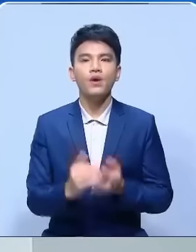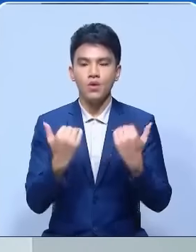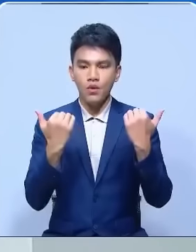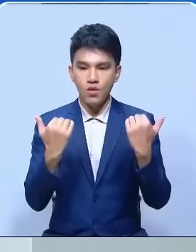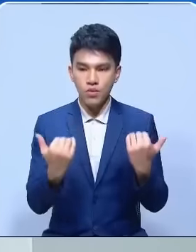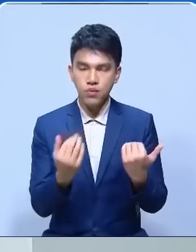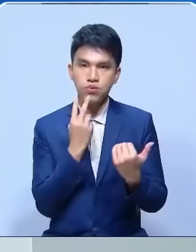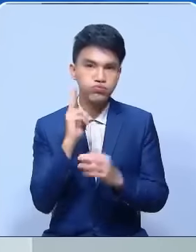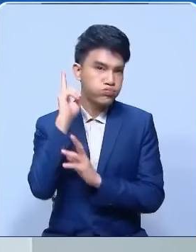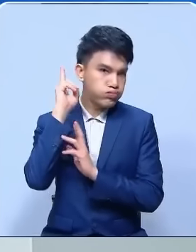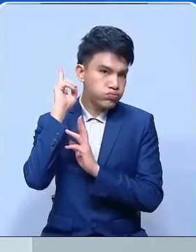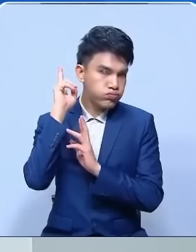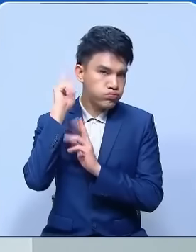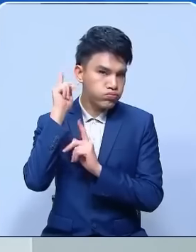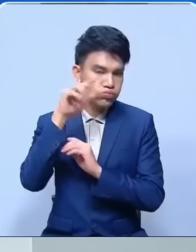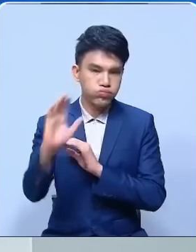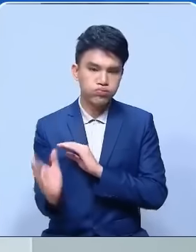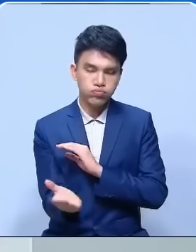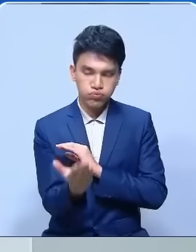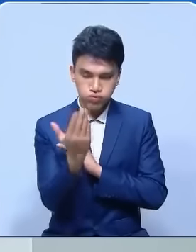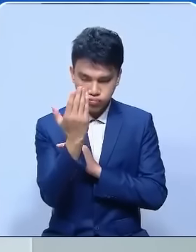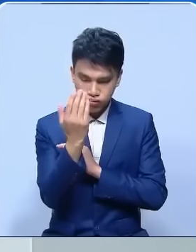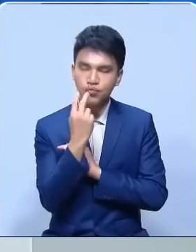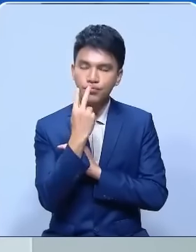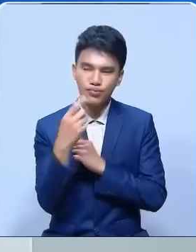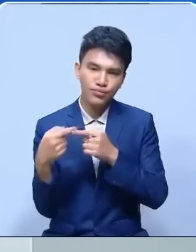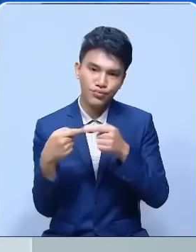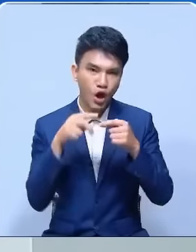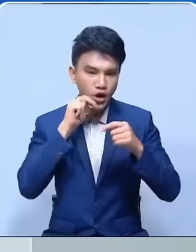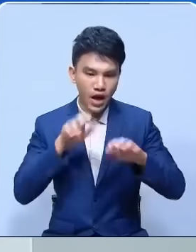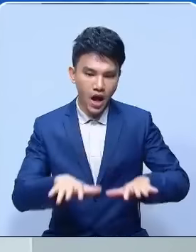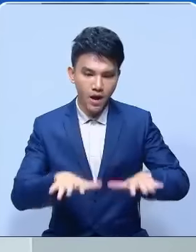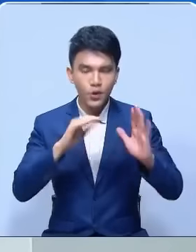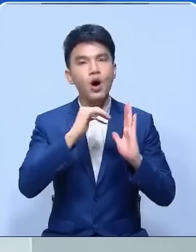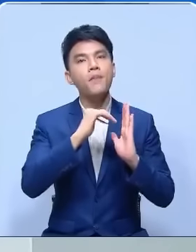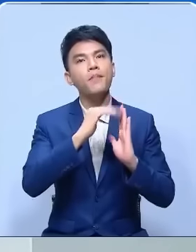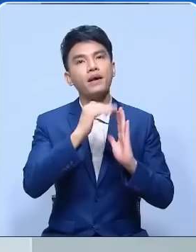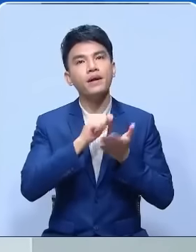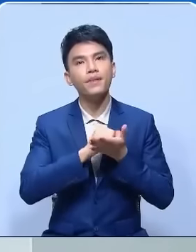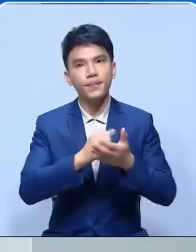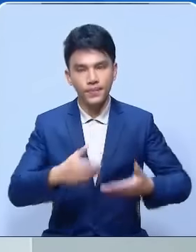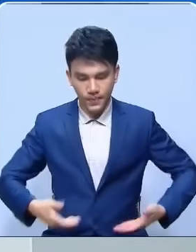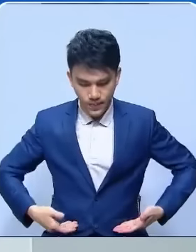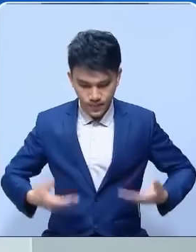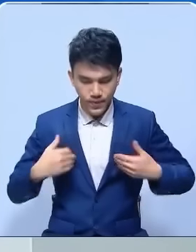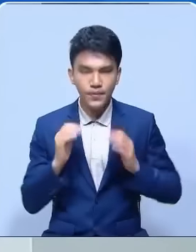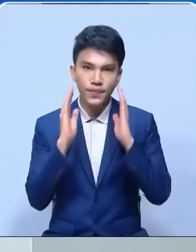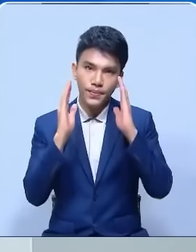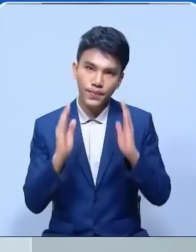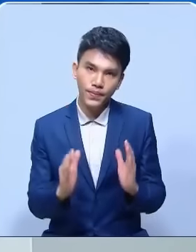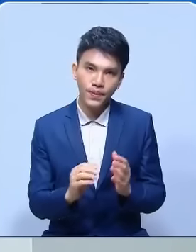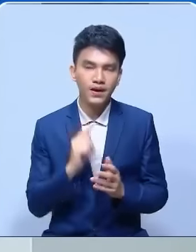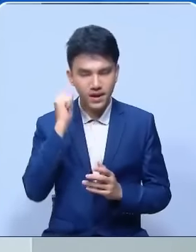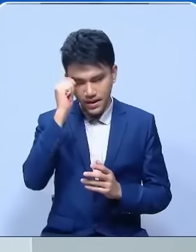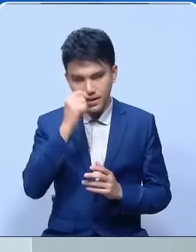ำท่วมในพื้นที่ภาคเหนือโดยเฉพาะที่จังหวัดเชียงรายนะครับก็มีภาพวินาทีการช่วยชีวิตคนเมื่อช่วงต้นรายการคุณตาหน